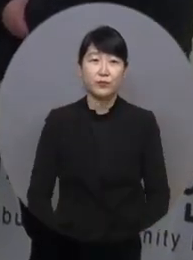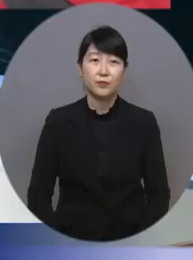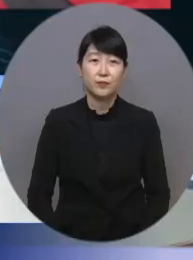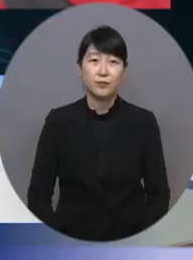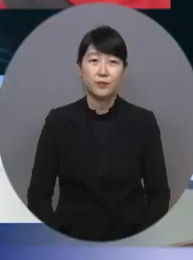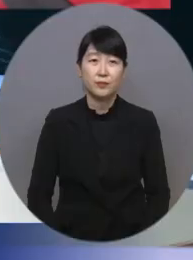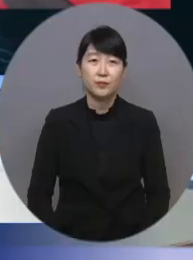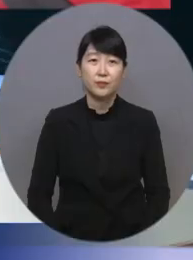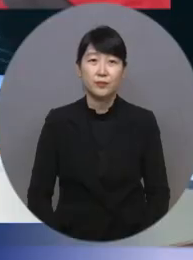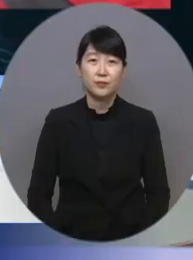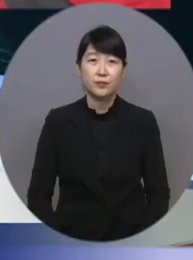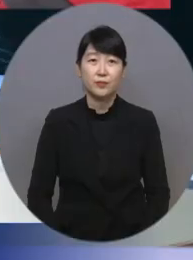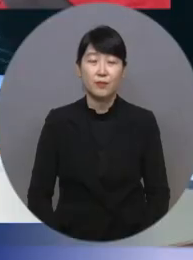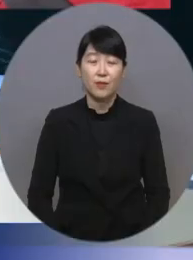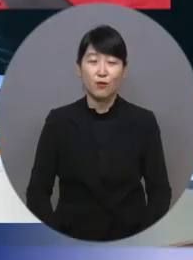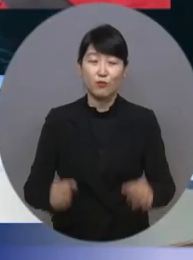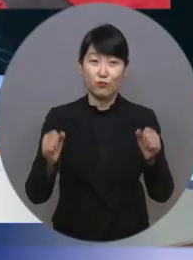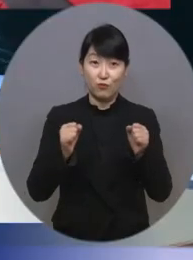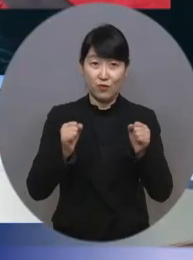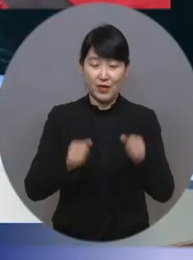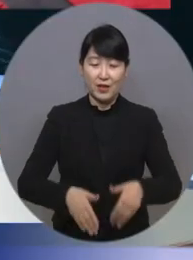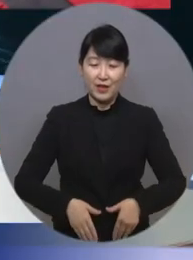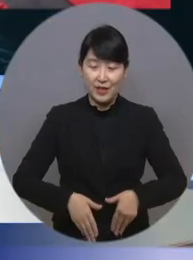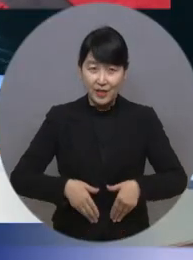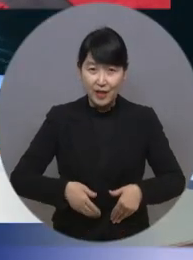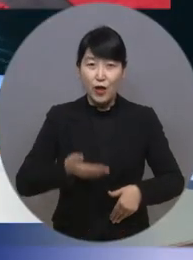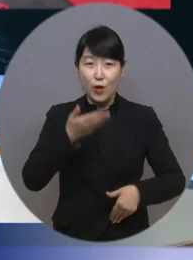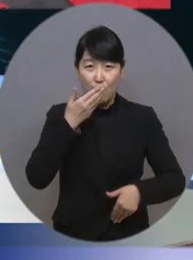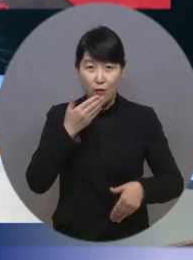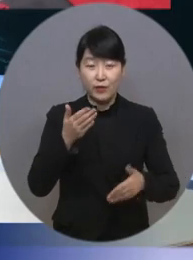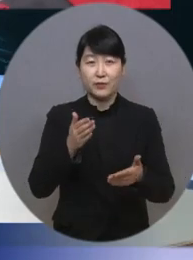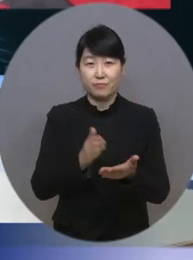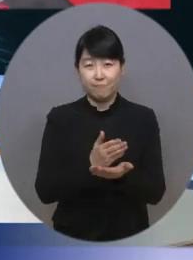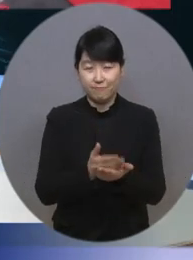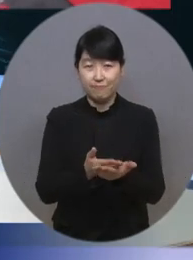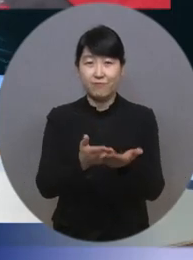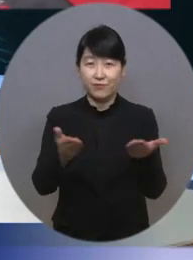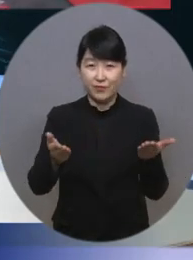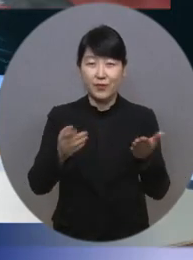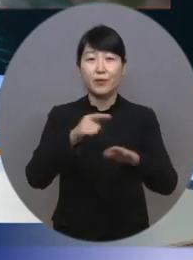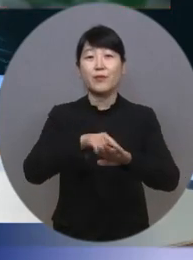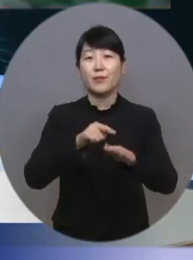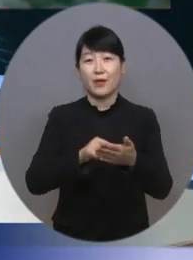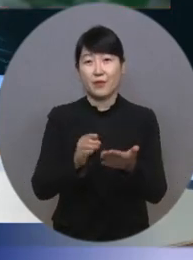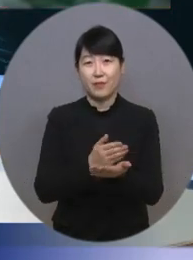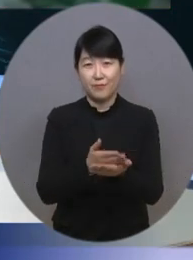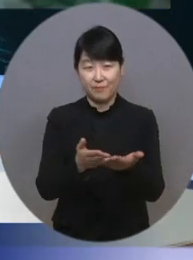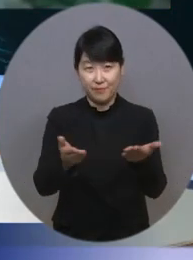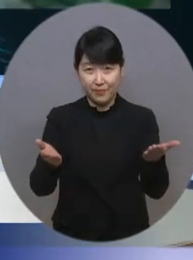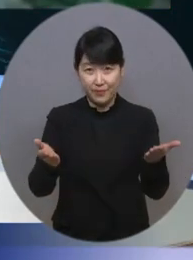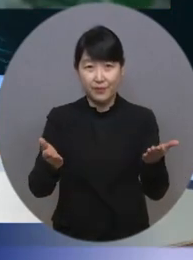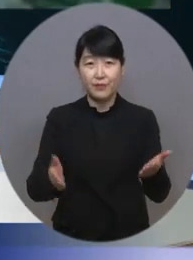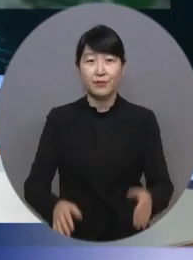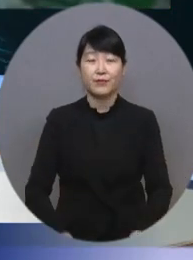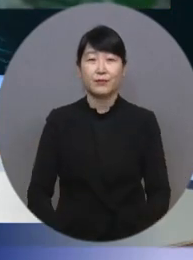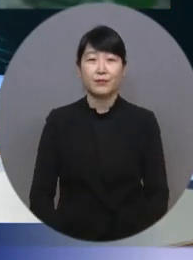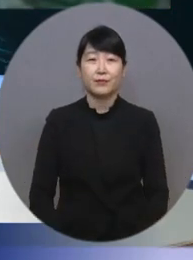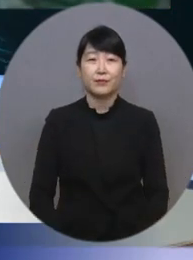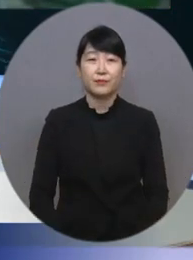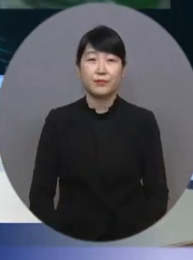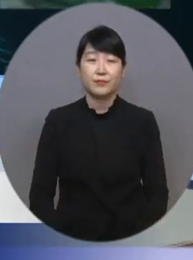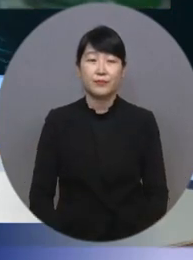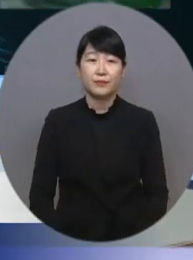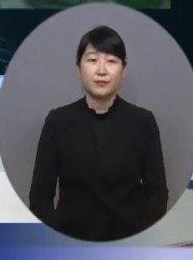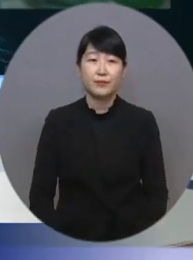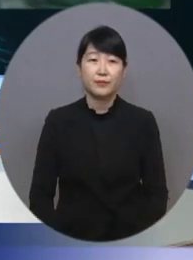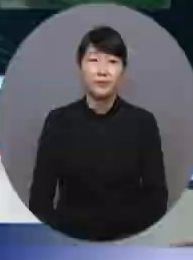정선입니다. 추운 겨울 따뜻한 한 끼 식사로 마음을 나누는 자리가 마련됐습니다. 김수경 기자가